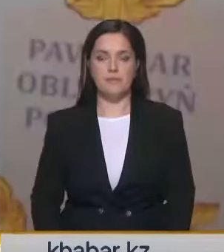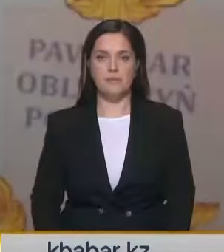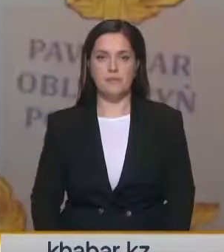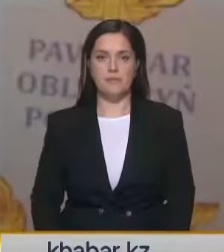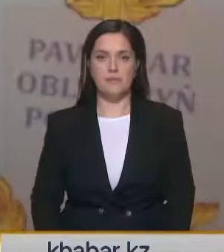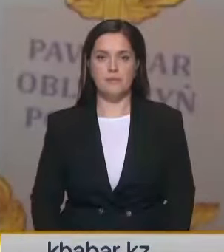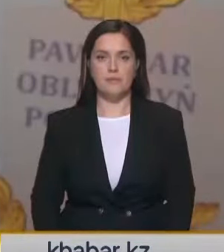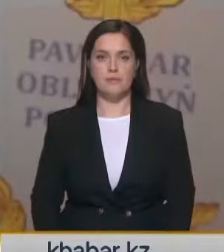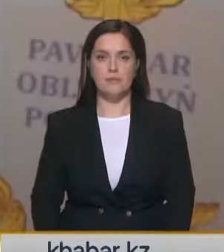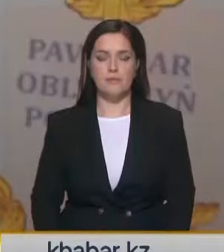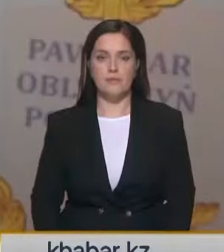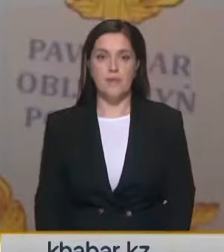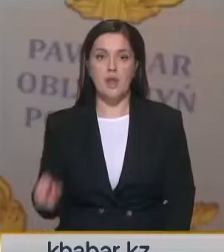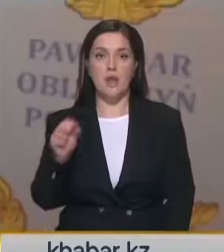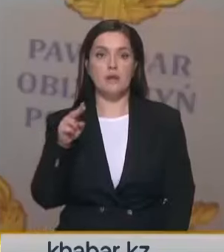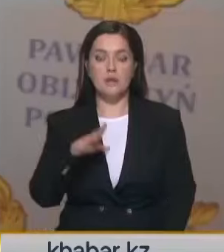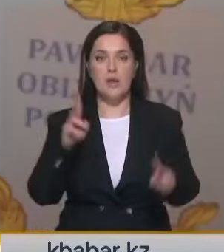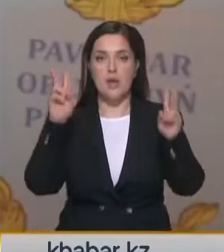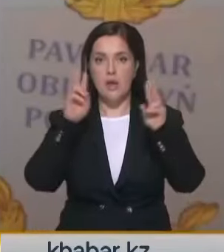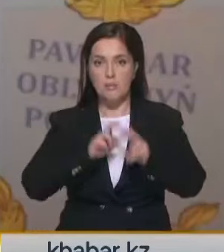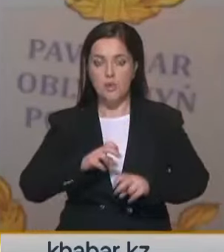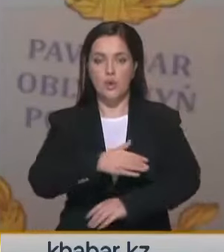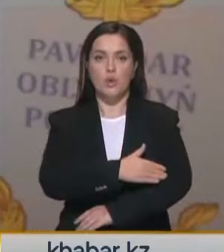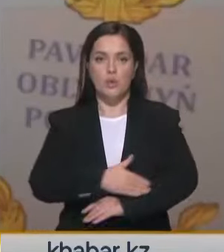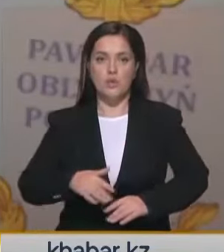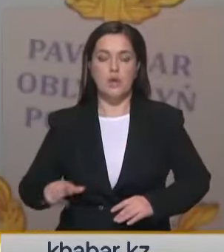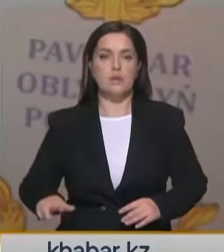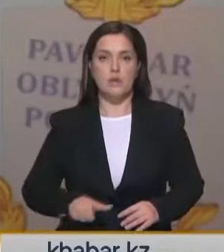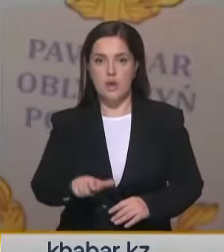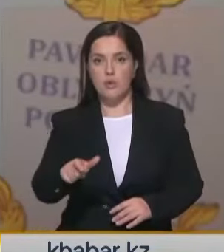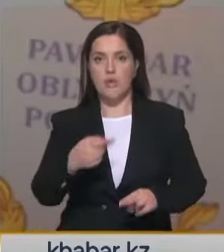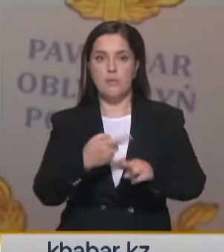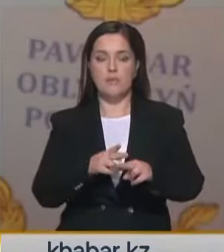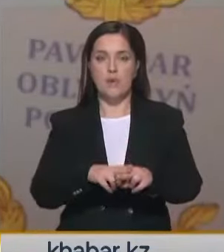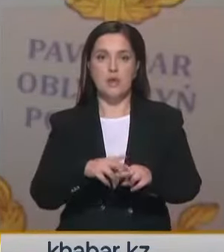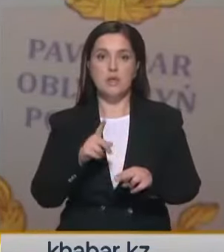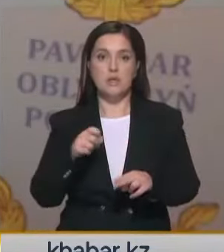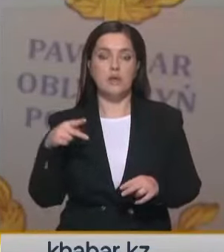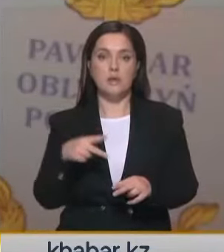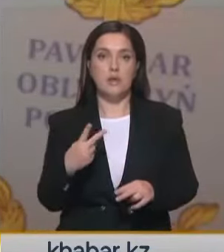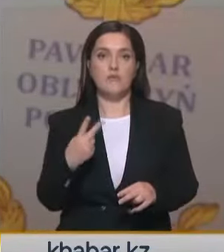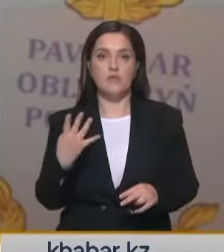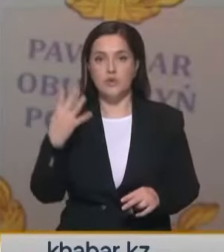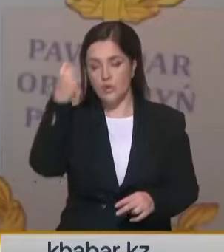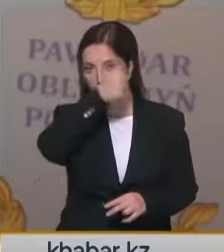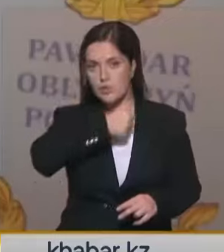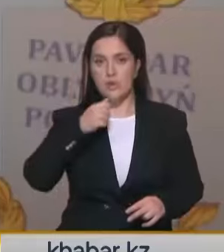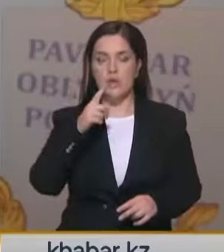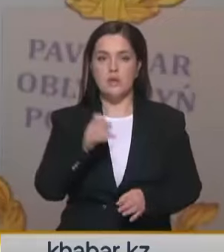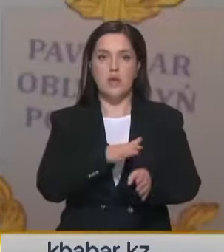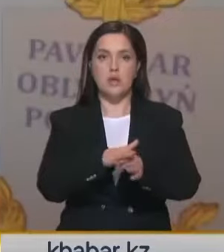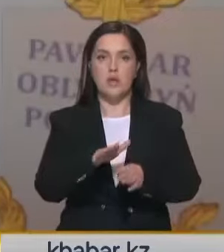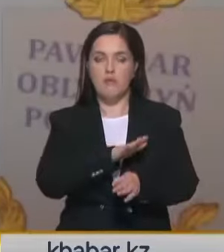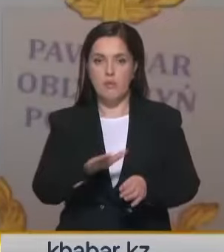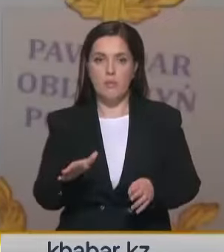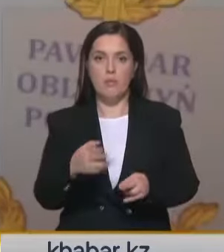Так, на основании акта обследования улично-дорожной сети и автомобильных дорог за 2024 год за невыполнение